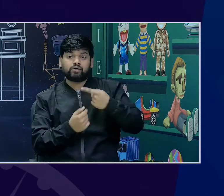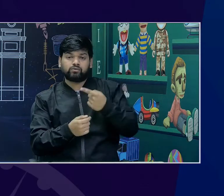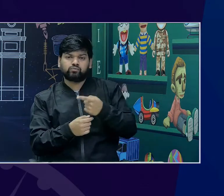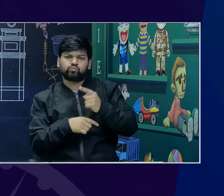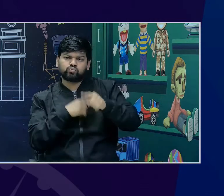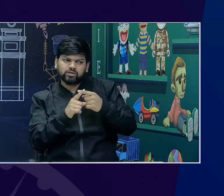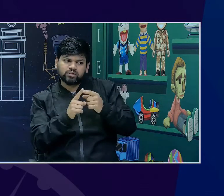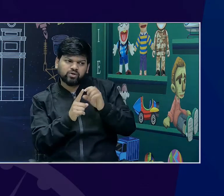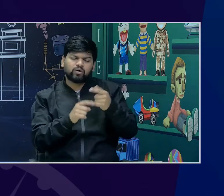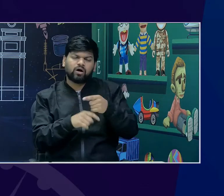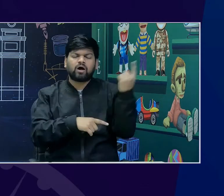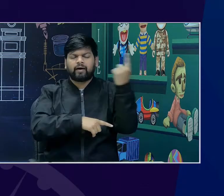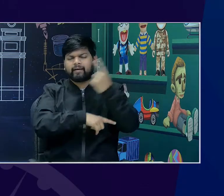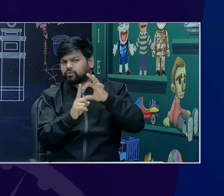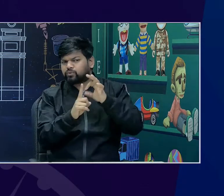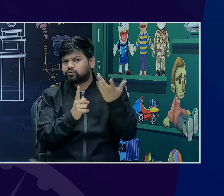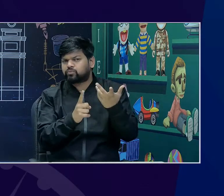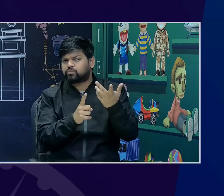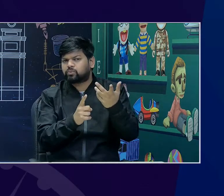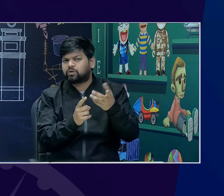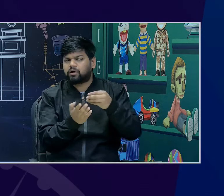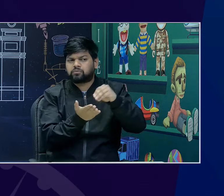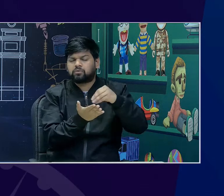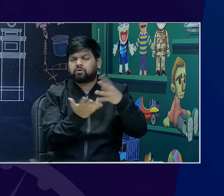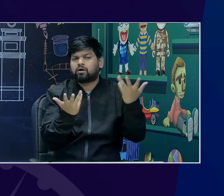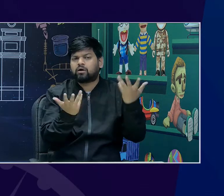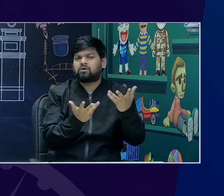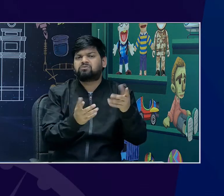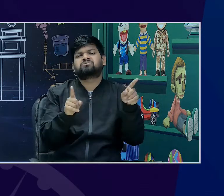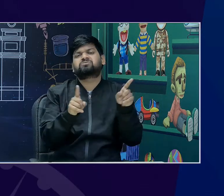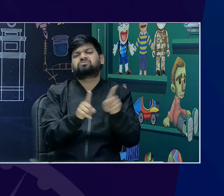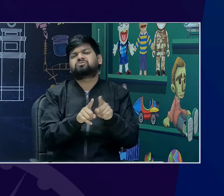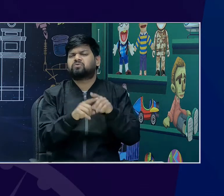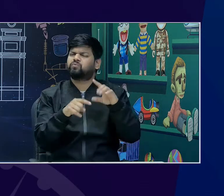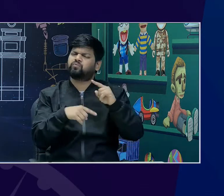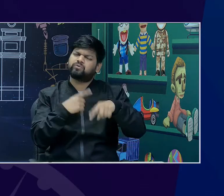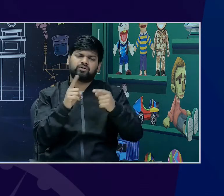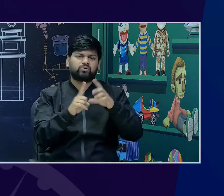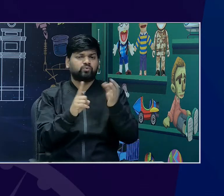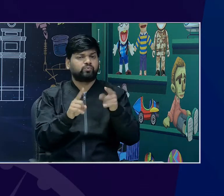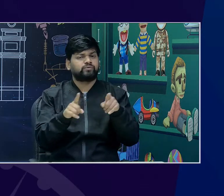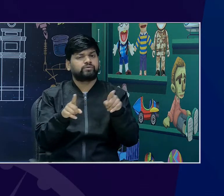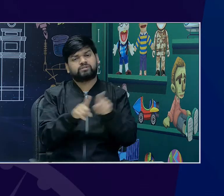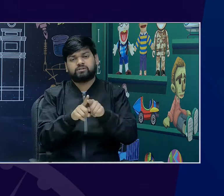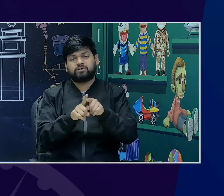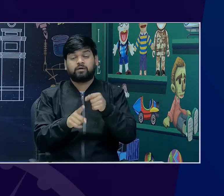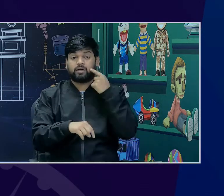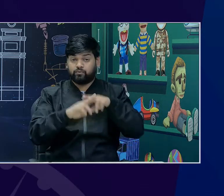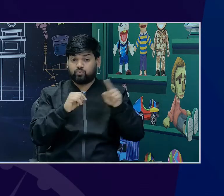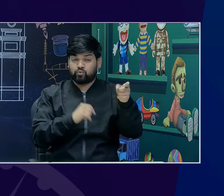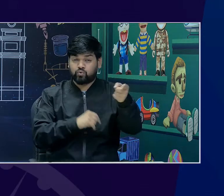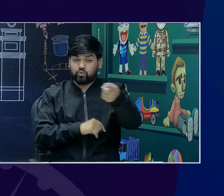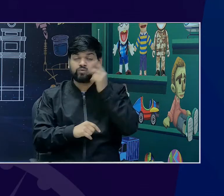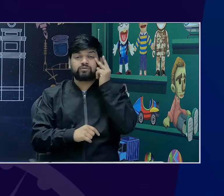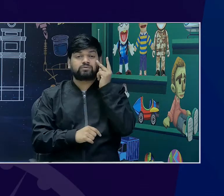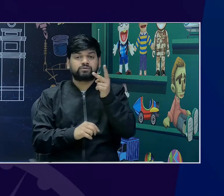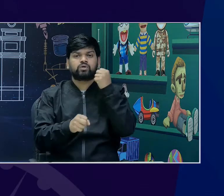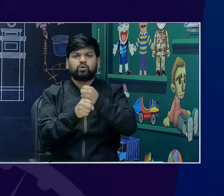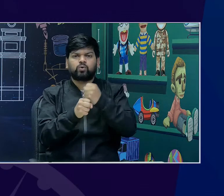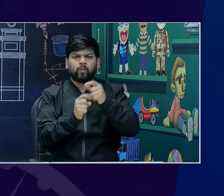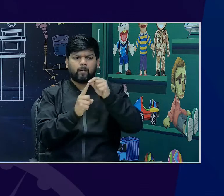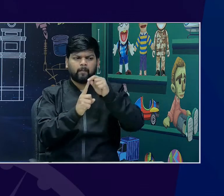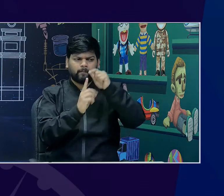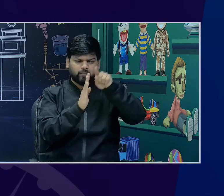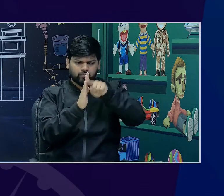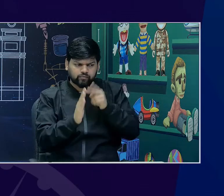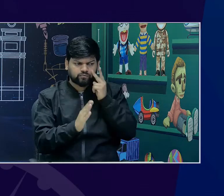इज द इम्पोर्टेंस दैट वी सी ऑफ द गवर्नमेंट बजट? अगर आप पॉलिसी स्ट्रक्चर में जाएं तो देर आर 2 आर्टिकल्स विच